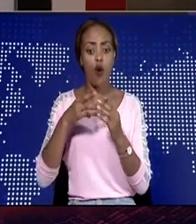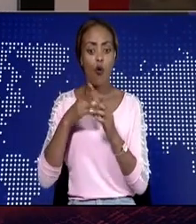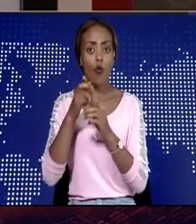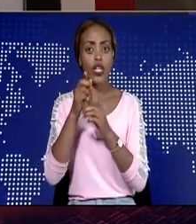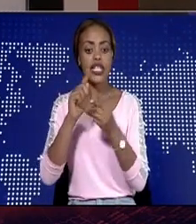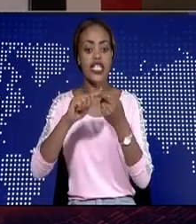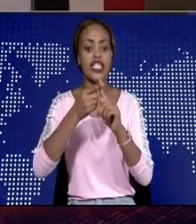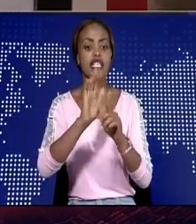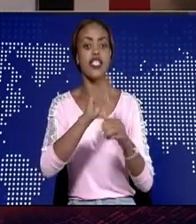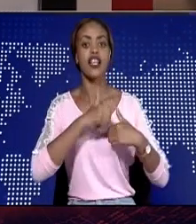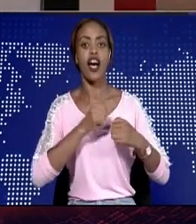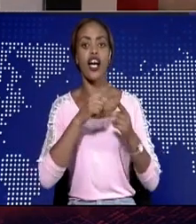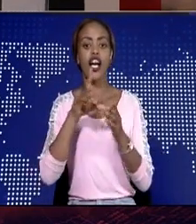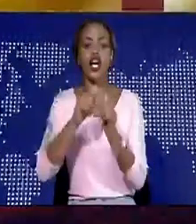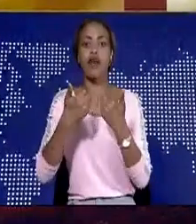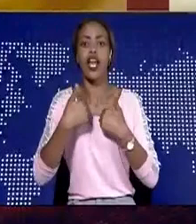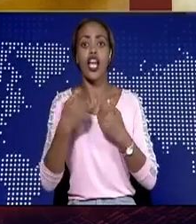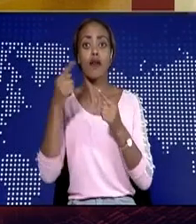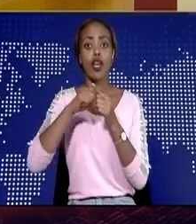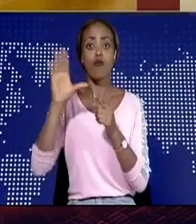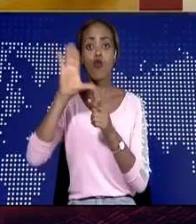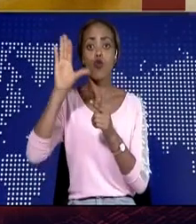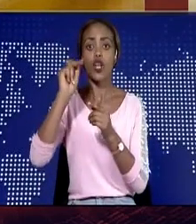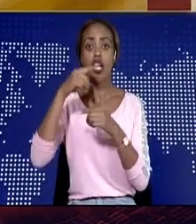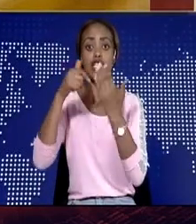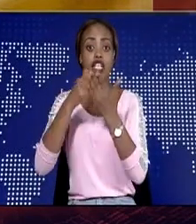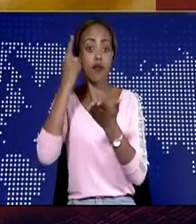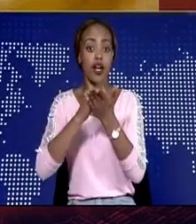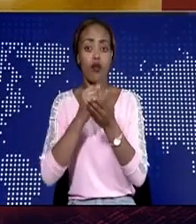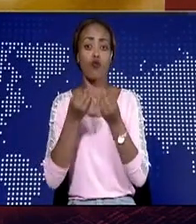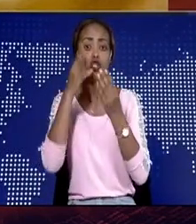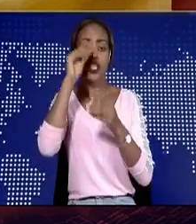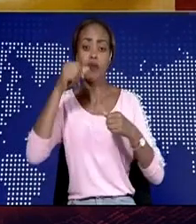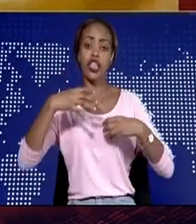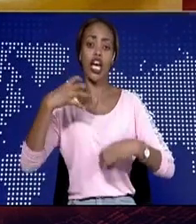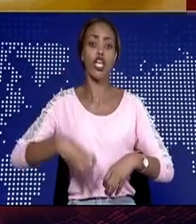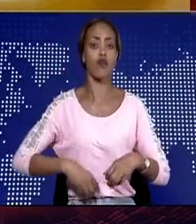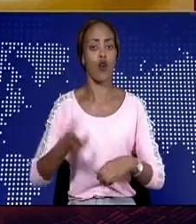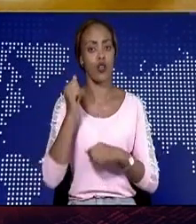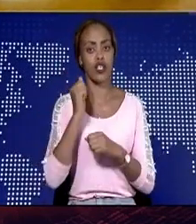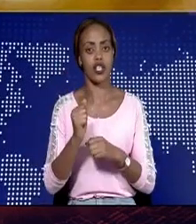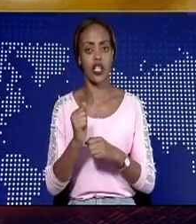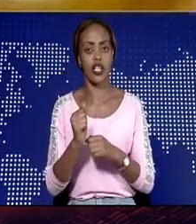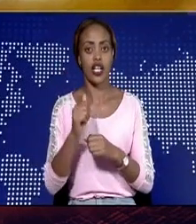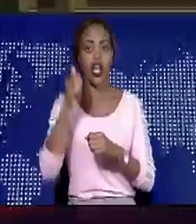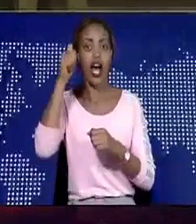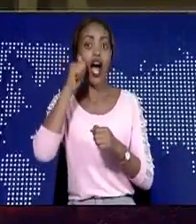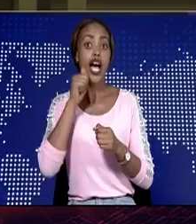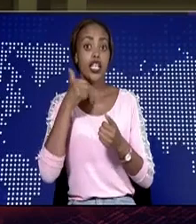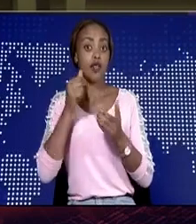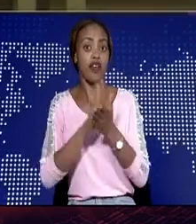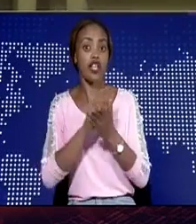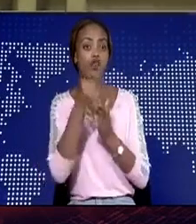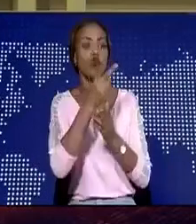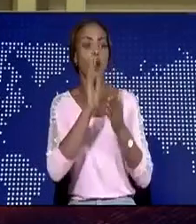ኸኸም የላ ንንዳባጉና ወሲድካ ስለዘየመረእካያ ብዙሕ ሰብ ተቐይምካ ይኸውን ኣዝየም ንክልትኹም ሰላም ትብለኩም